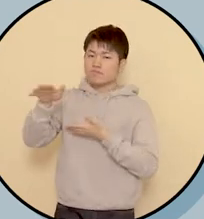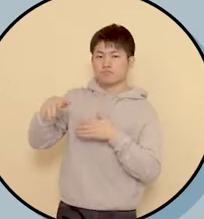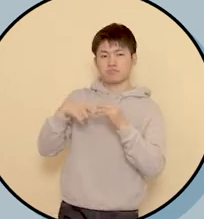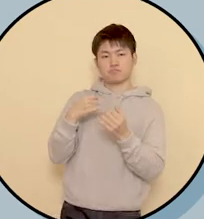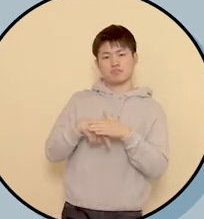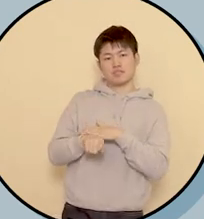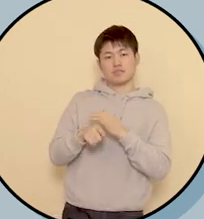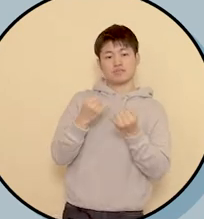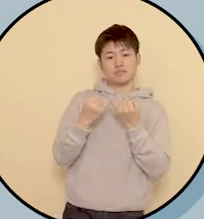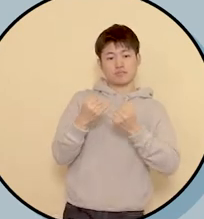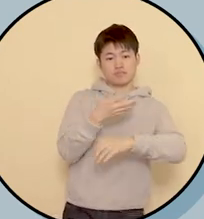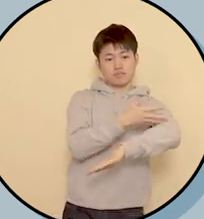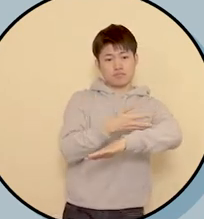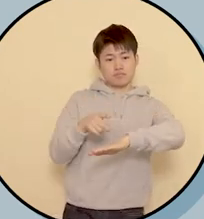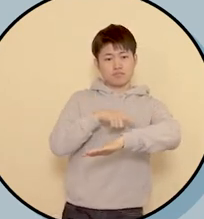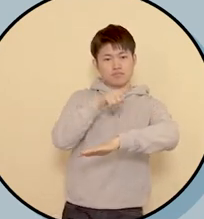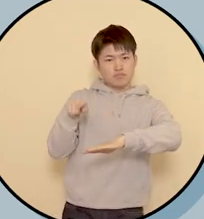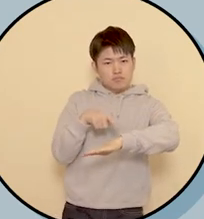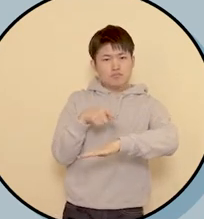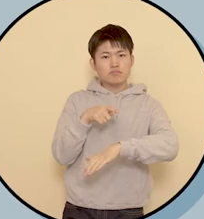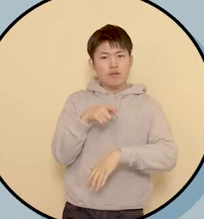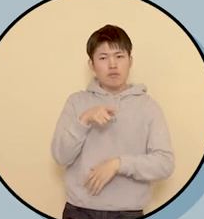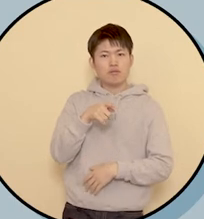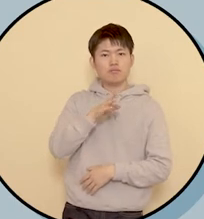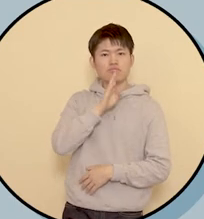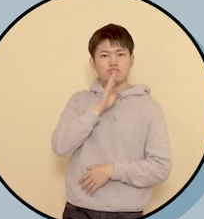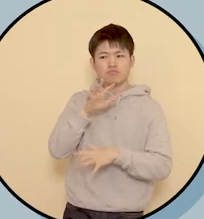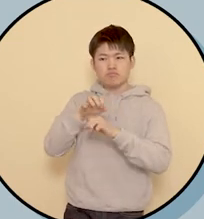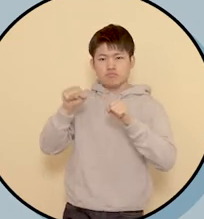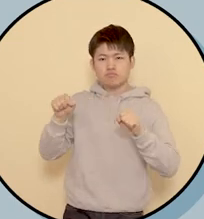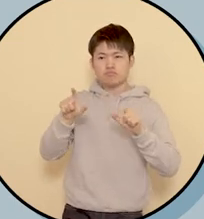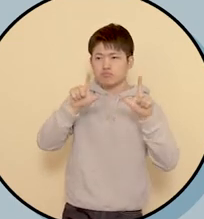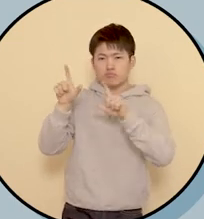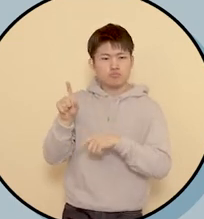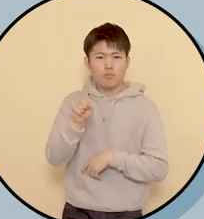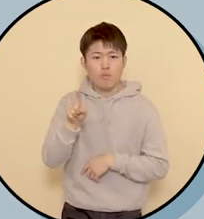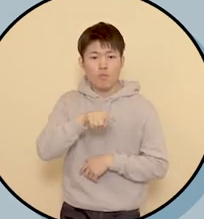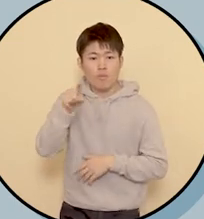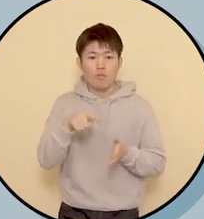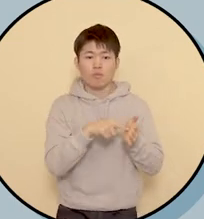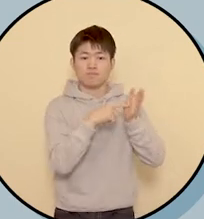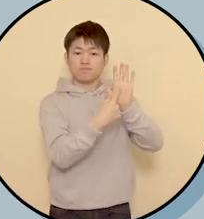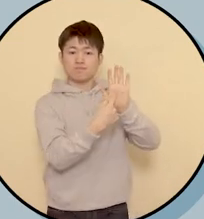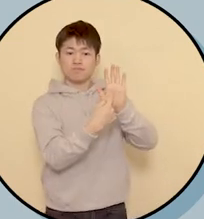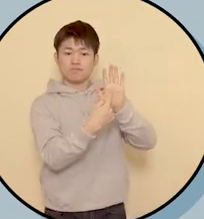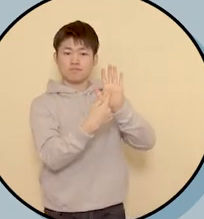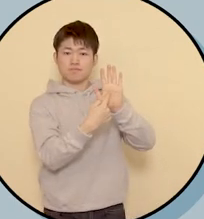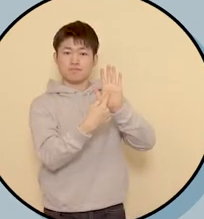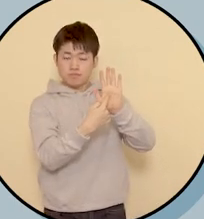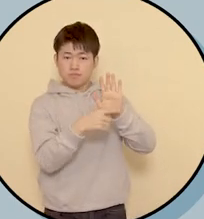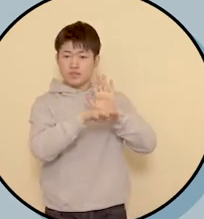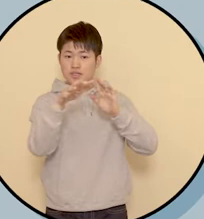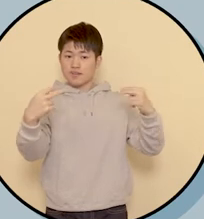とこういう約束をして、こういうふうに出かけたんだっていうのを、まあ、知るにつけ、じゃあ実際どういうふうに動いてるのっていうふうにやってもらうと、